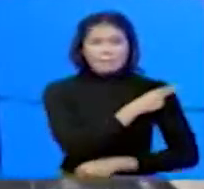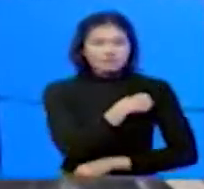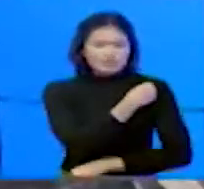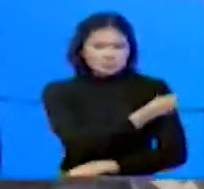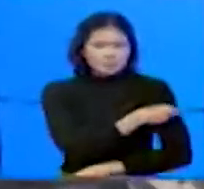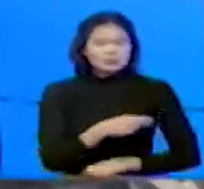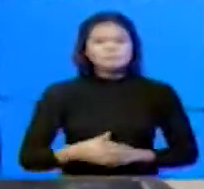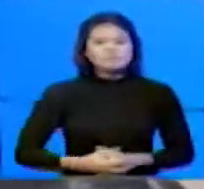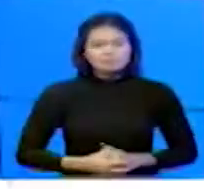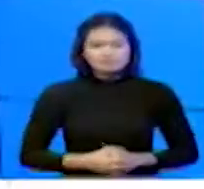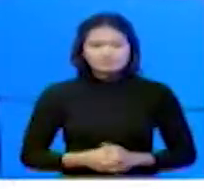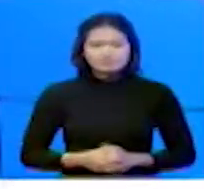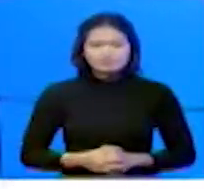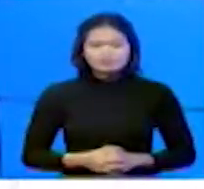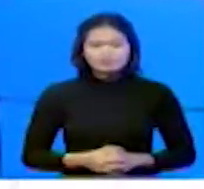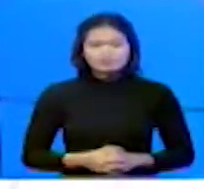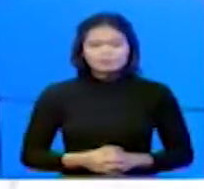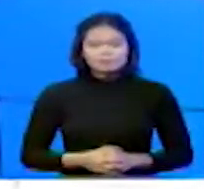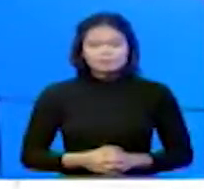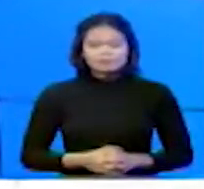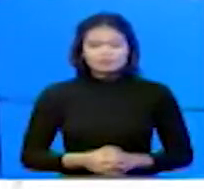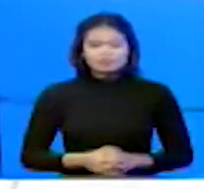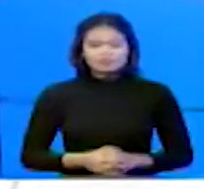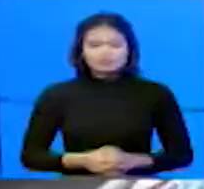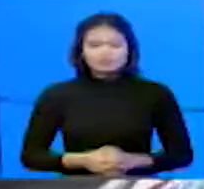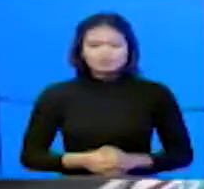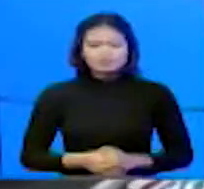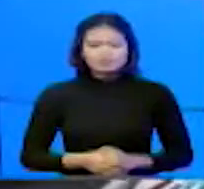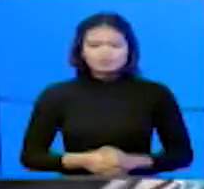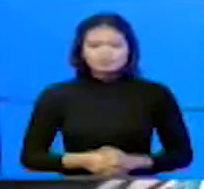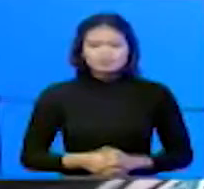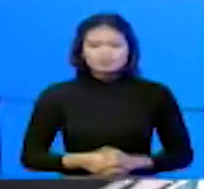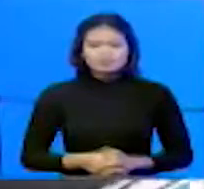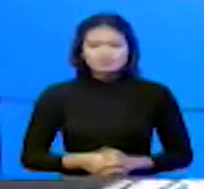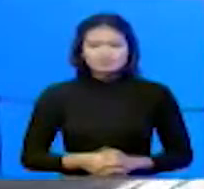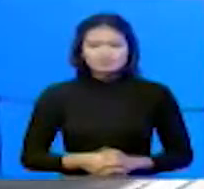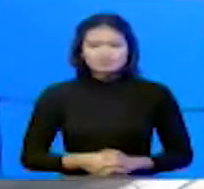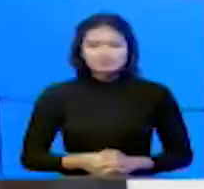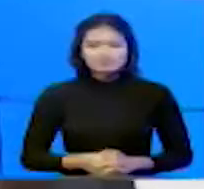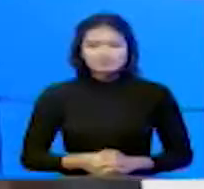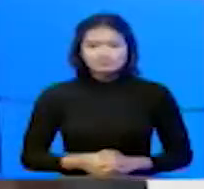setempat. Dari Cianjur, Jawa Barat, Muhammad Andi Isyan, iNews melaporkan.